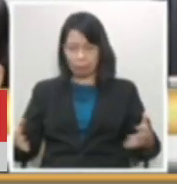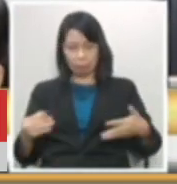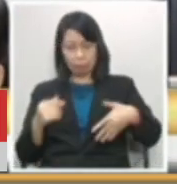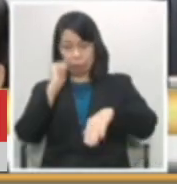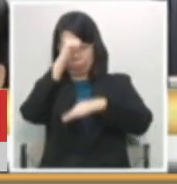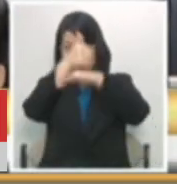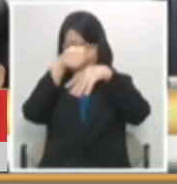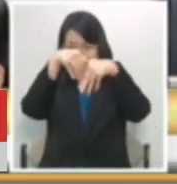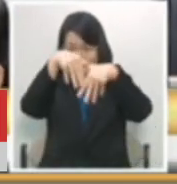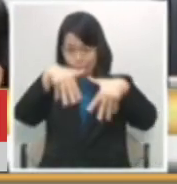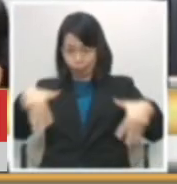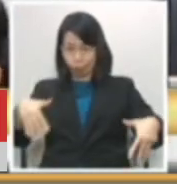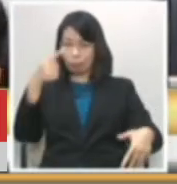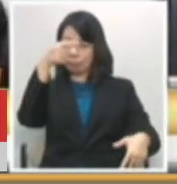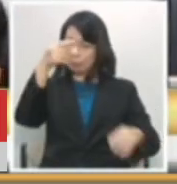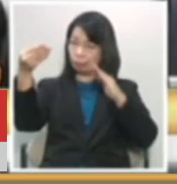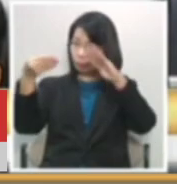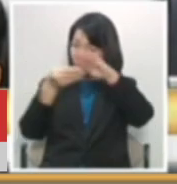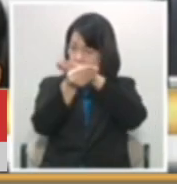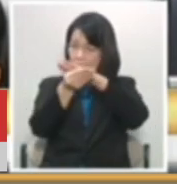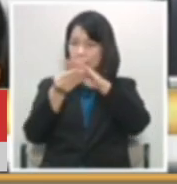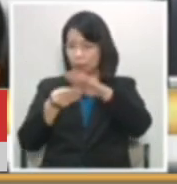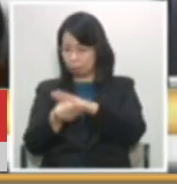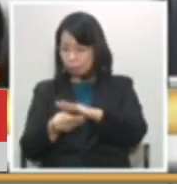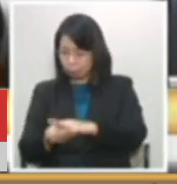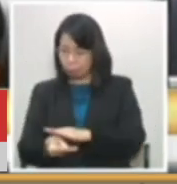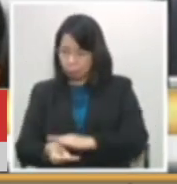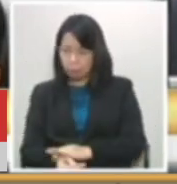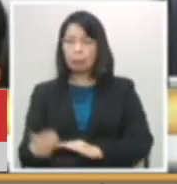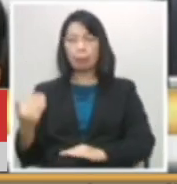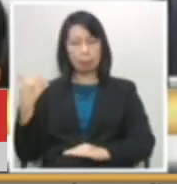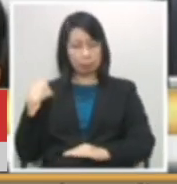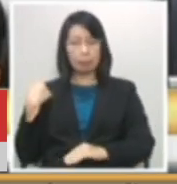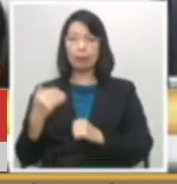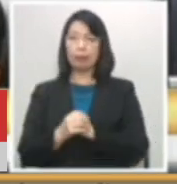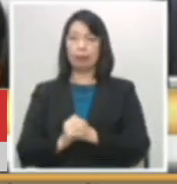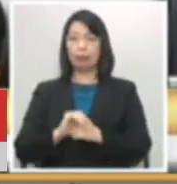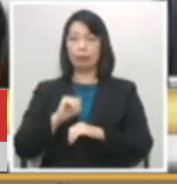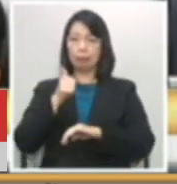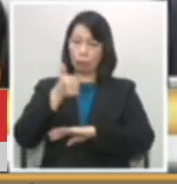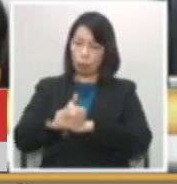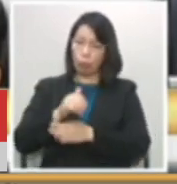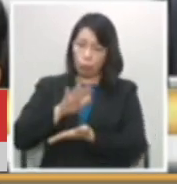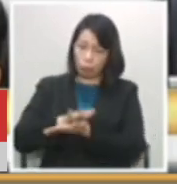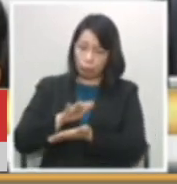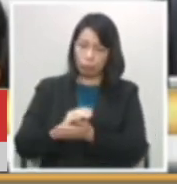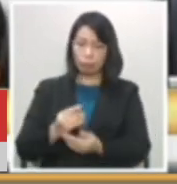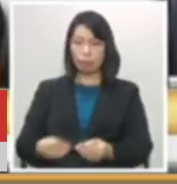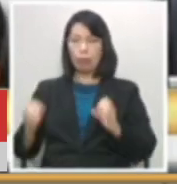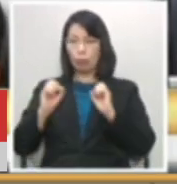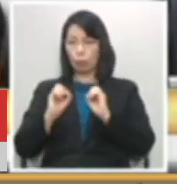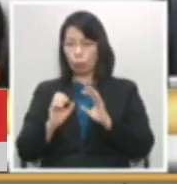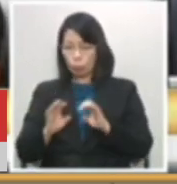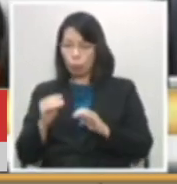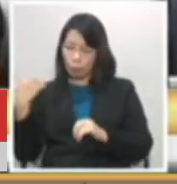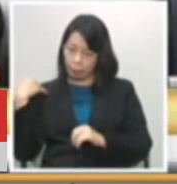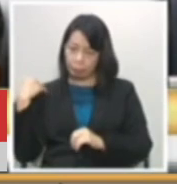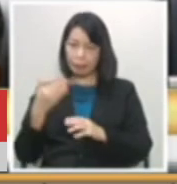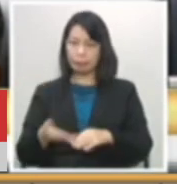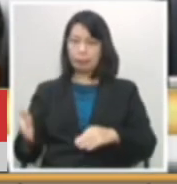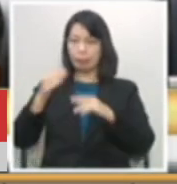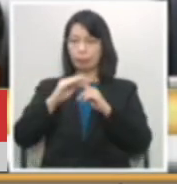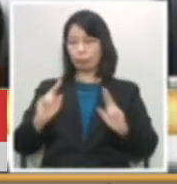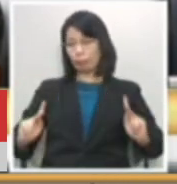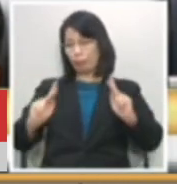ารจัดการทั้งระดับสพท.ศึกษาเขตผอ.โรงเรียนครูผู้น้อยดิฉันเ